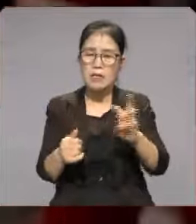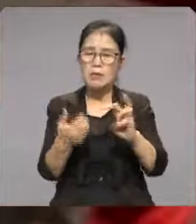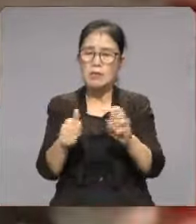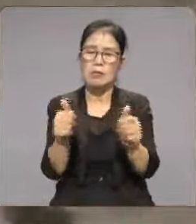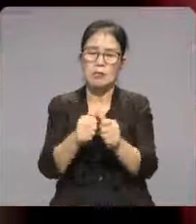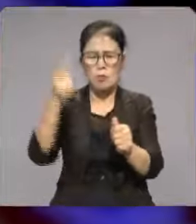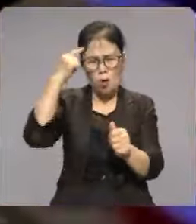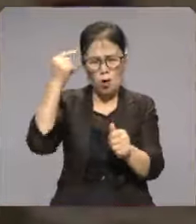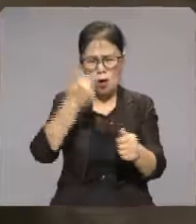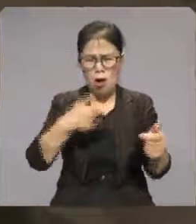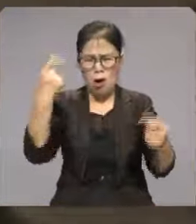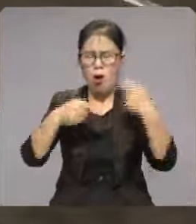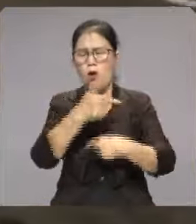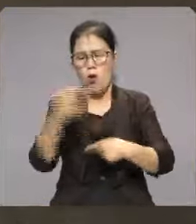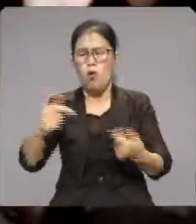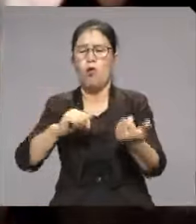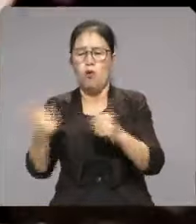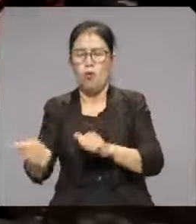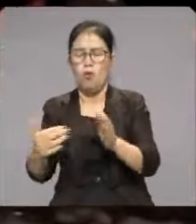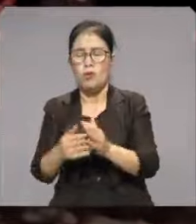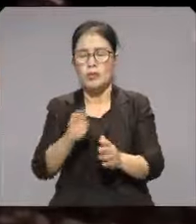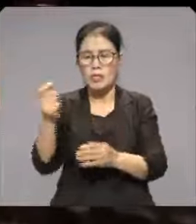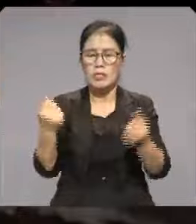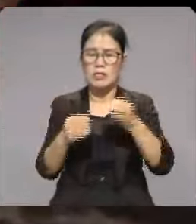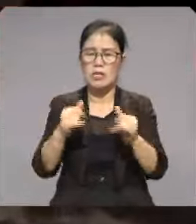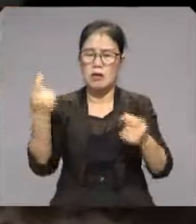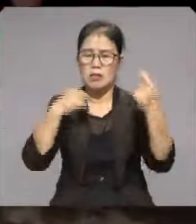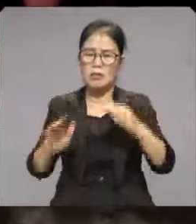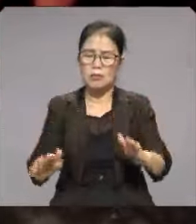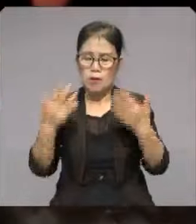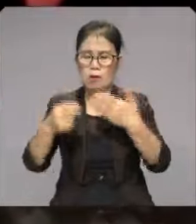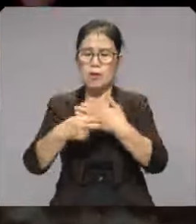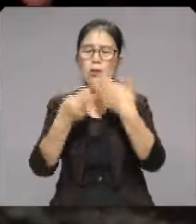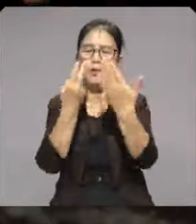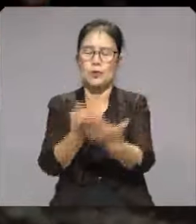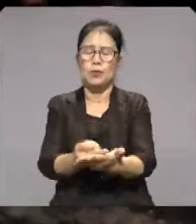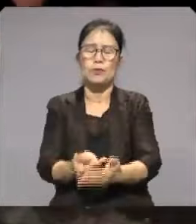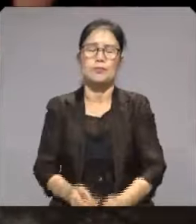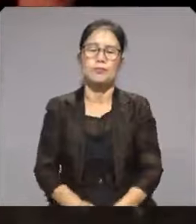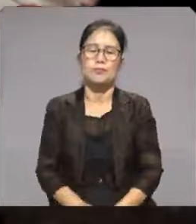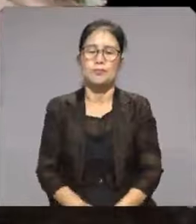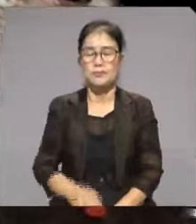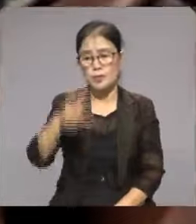남성이 머리를 크게 다쳐 숨졌고 택시기사도 경상을 입어 병원으로 옮겨졌습니다.